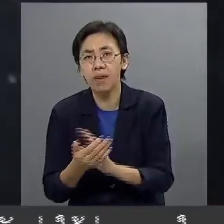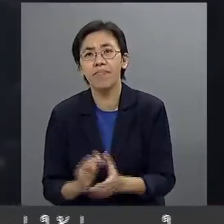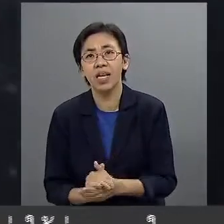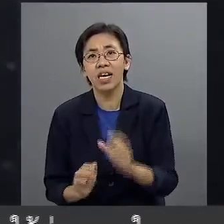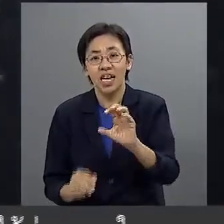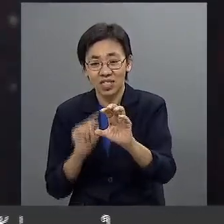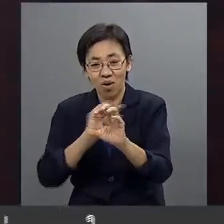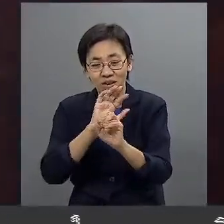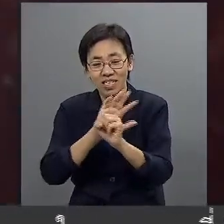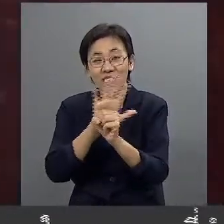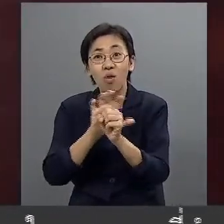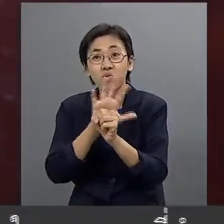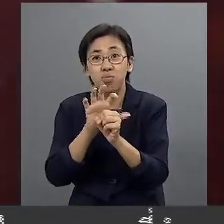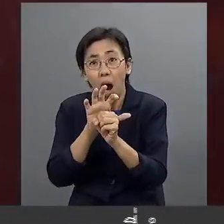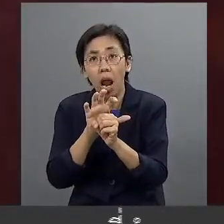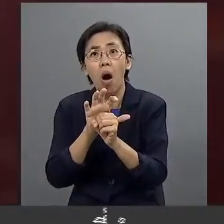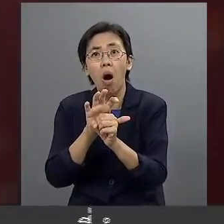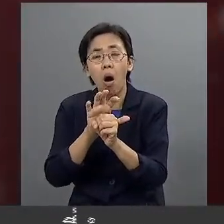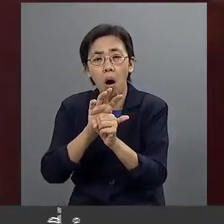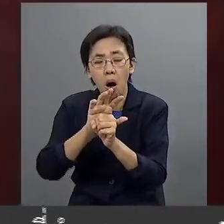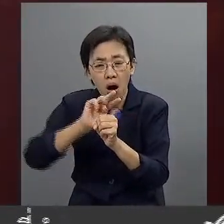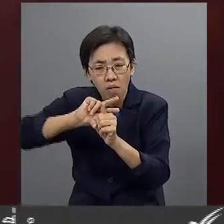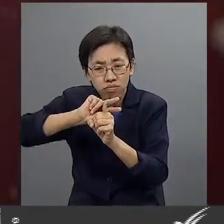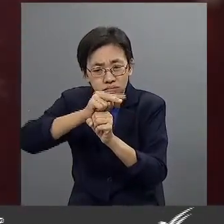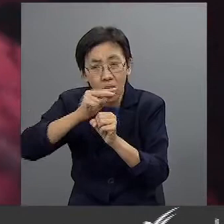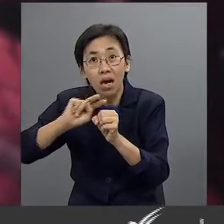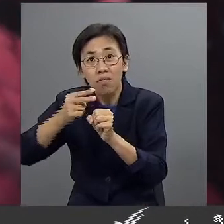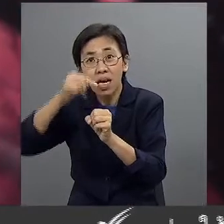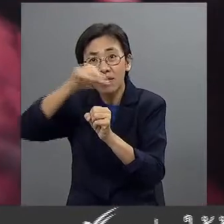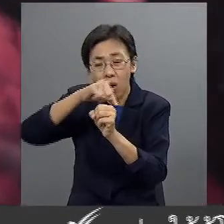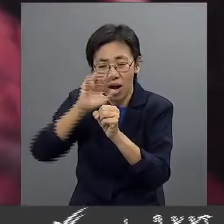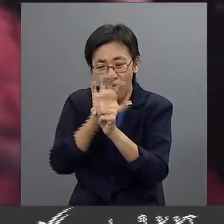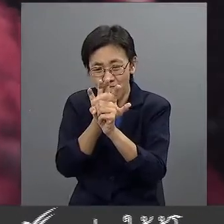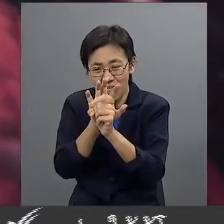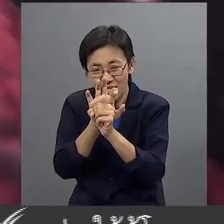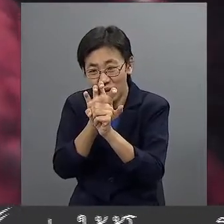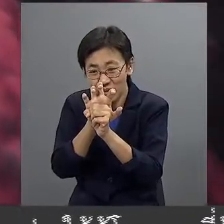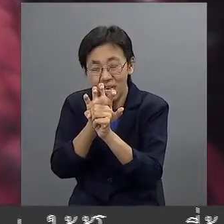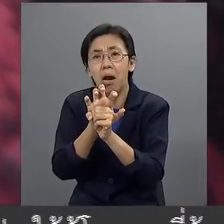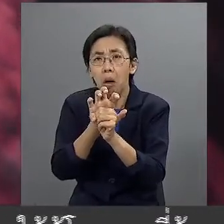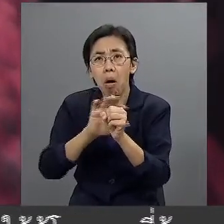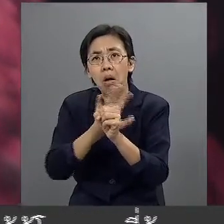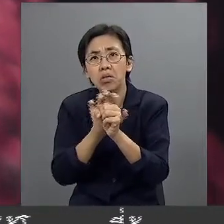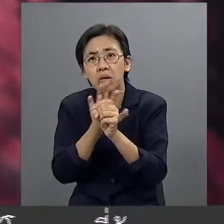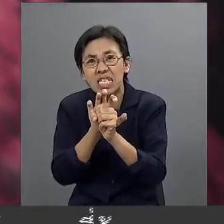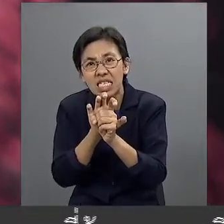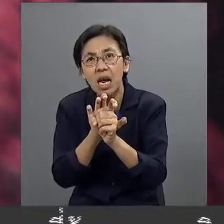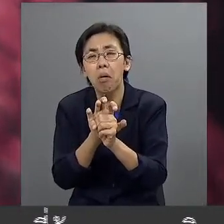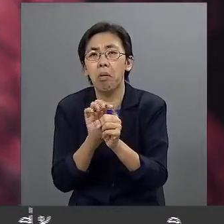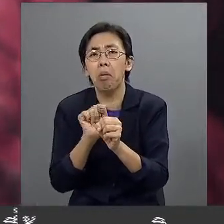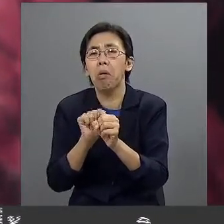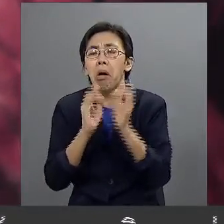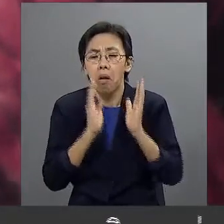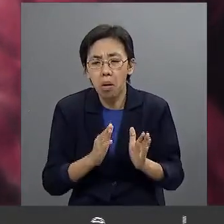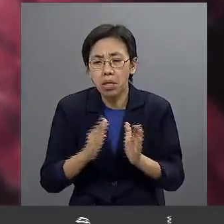การกลายพันธุ์พร้อมกันมาเกาะนบนโปรตีนส่วนหนามซึ่งอาจจะทำให้การติดเชื้อจากคนสู่คนง่ายขึ้น